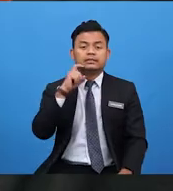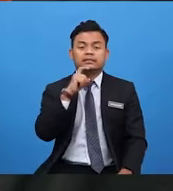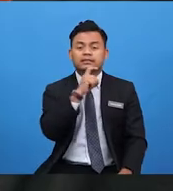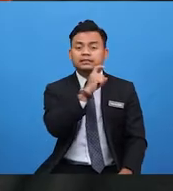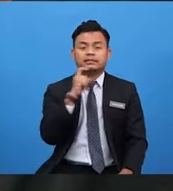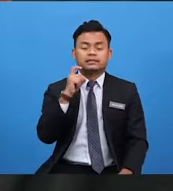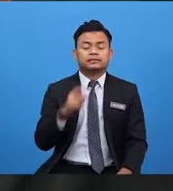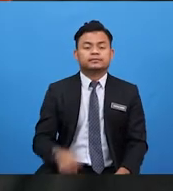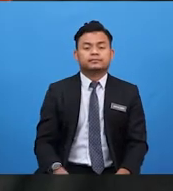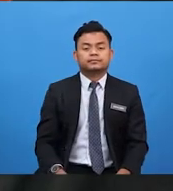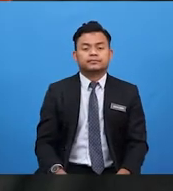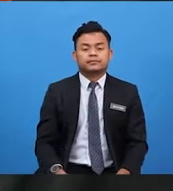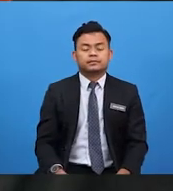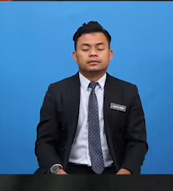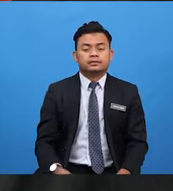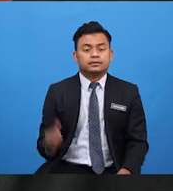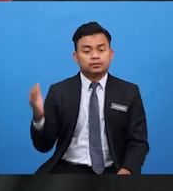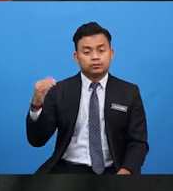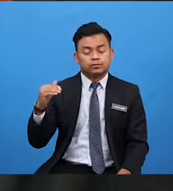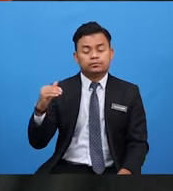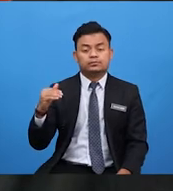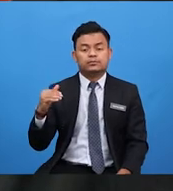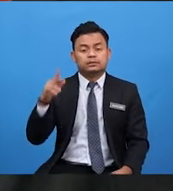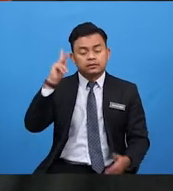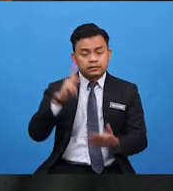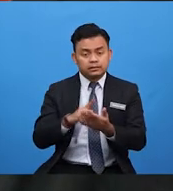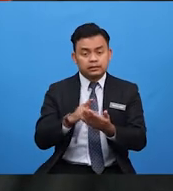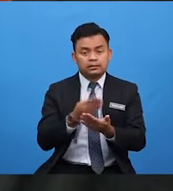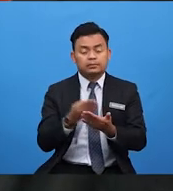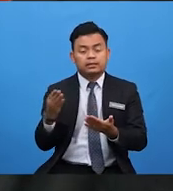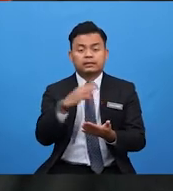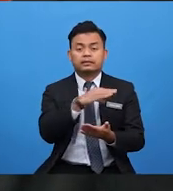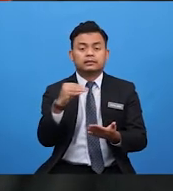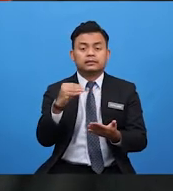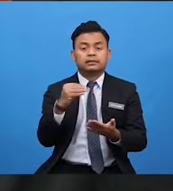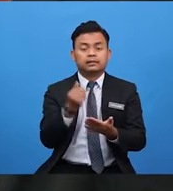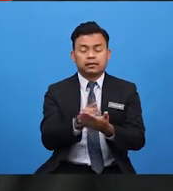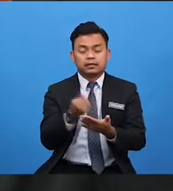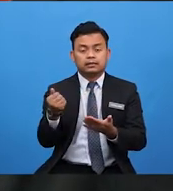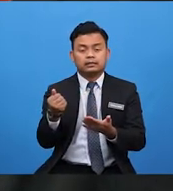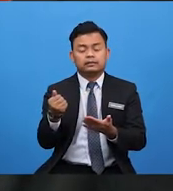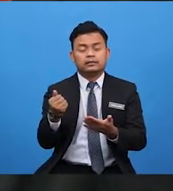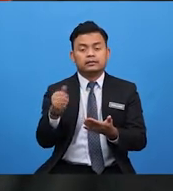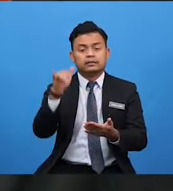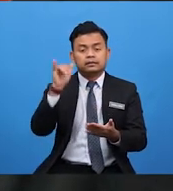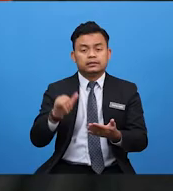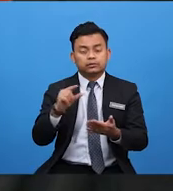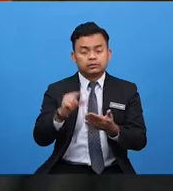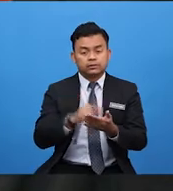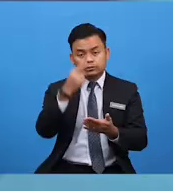Baiklah murid-murid, mari kita kenal dahulu bahan dan peralatan yang diperlukan untuk proses mematikan